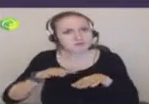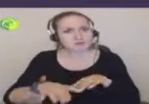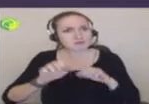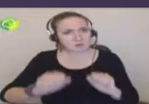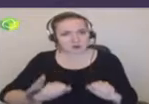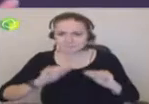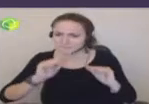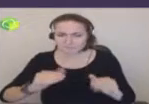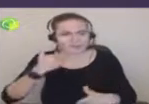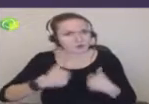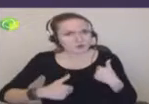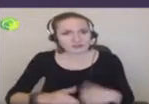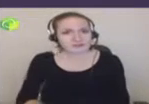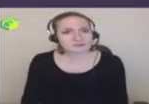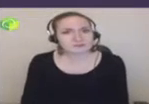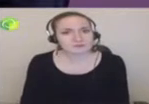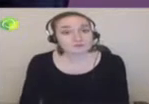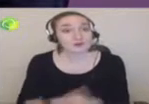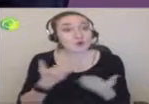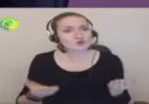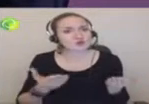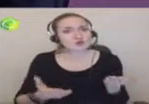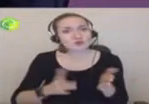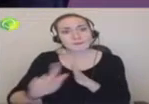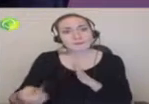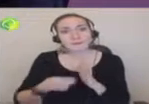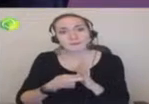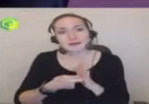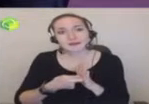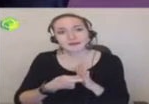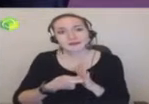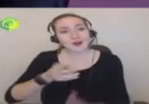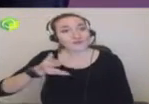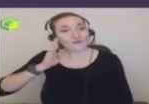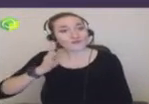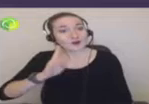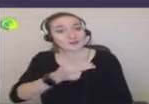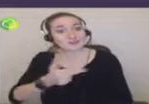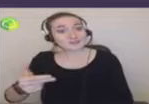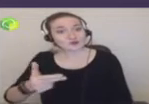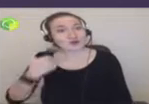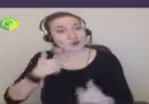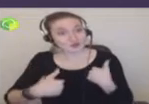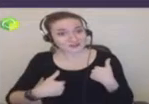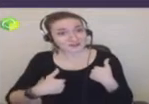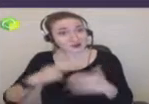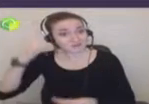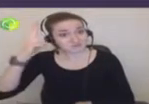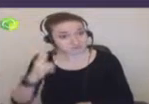rajouter qu'aujourd'hui c'était aussi le jour de lancement de la conférence nationale du handicap qui va se dérouler à